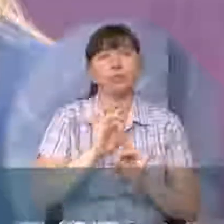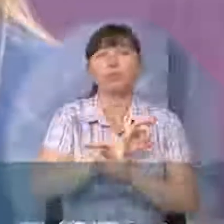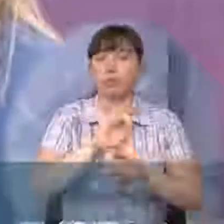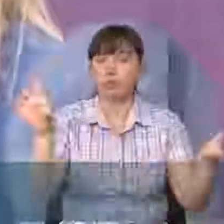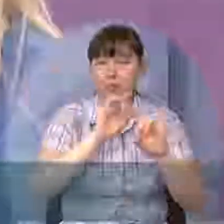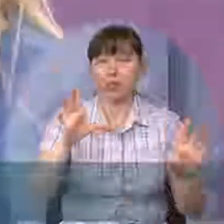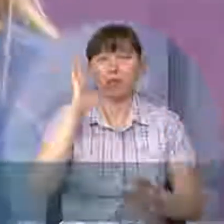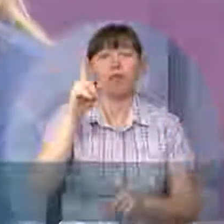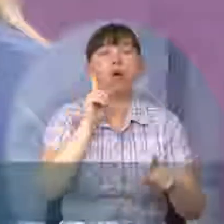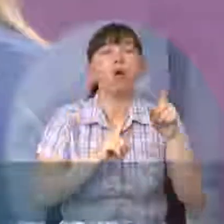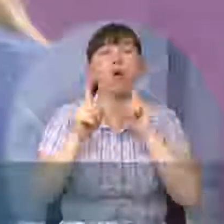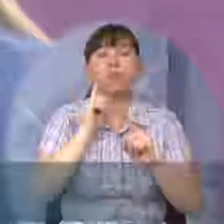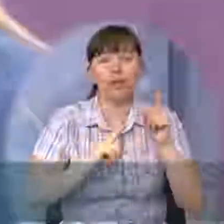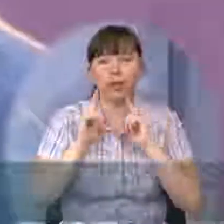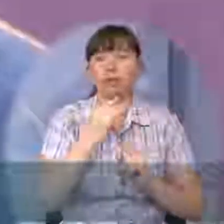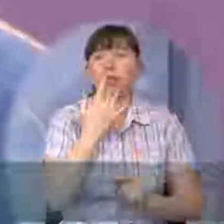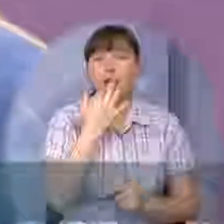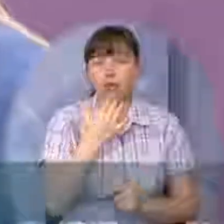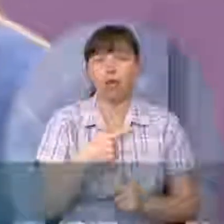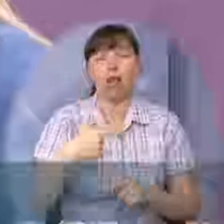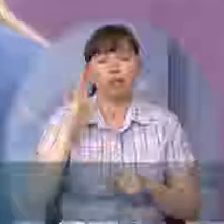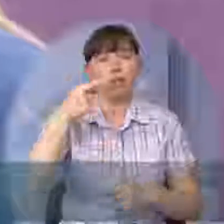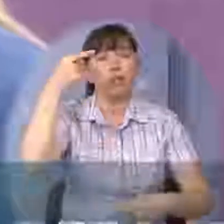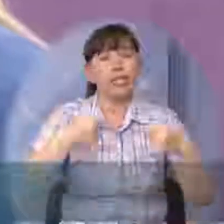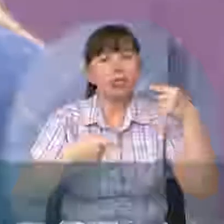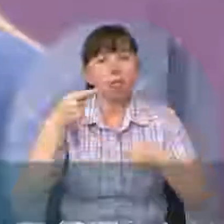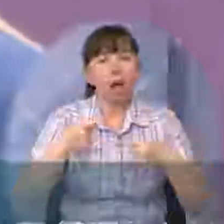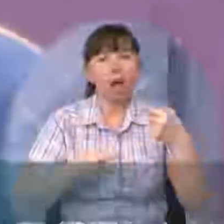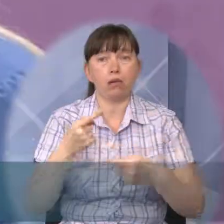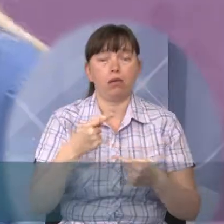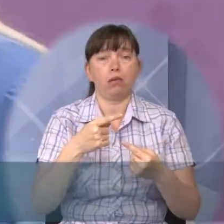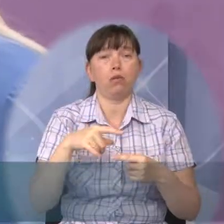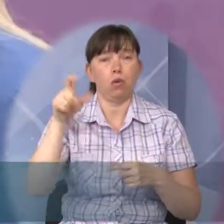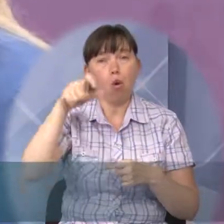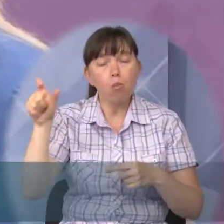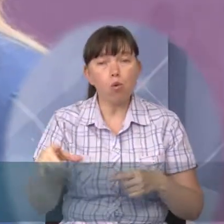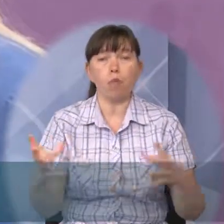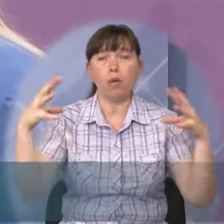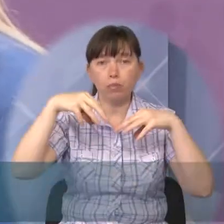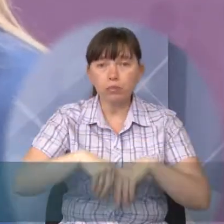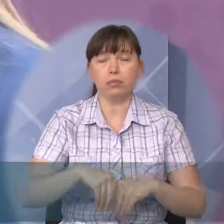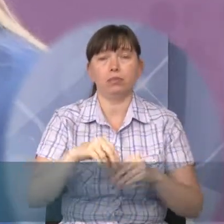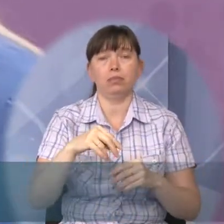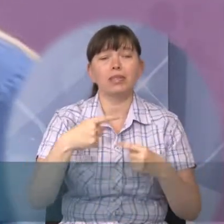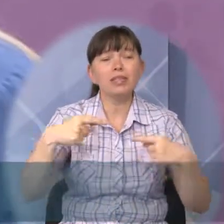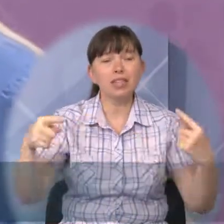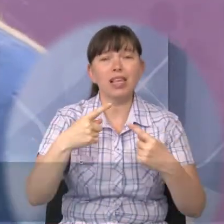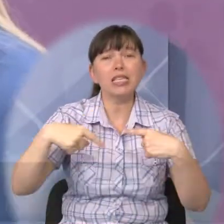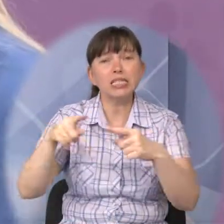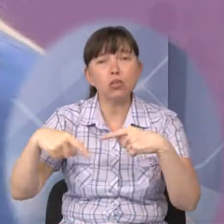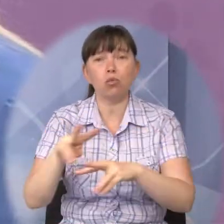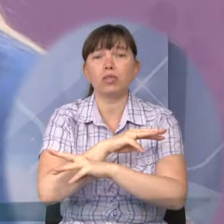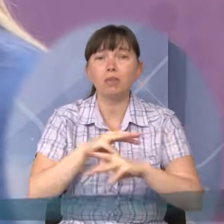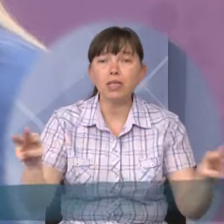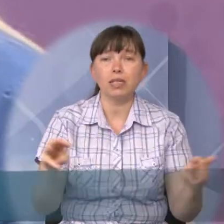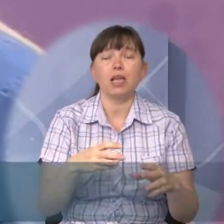fi o conferință națională de lansare a lui, unde vor fi dezbateri publice împreună cu reprezentanții de la diferite